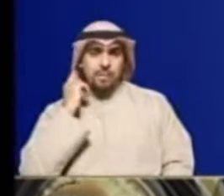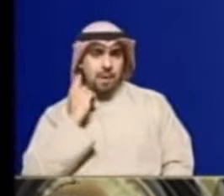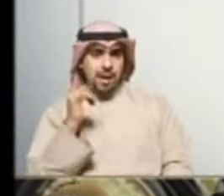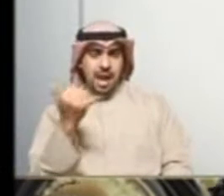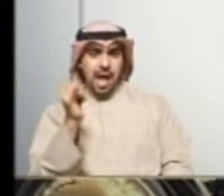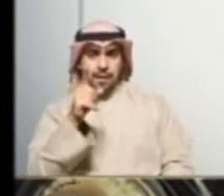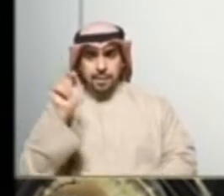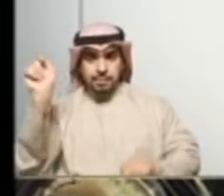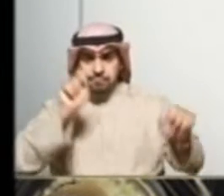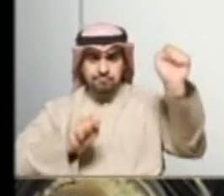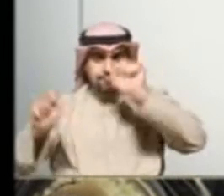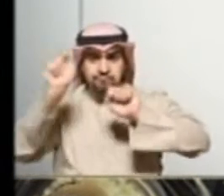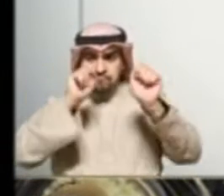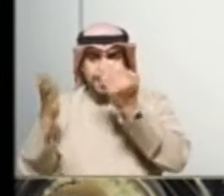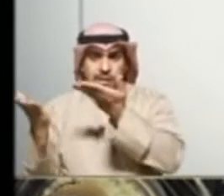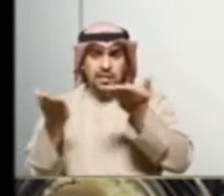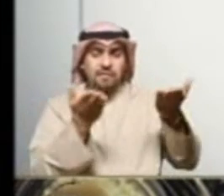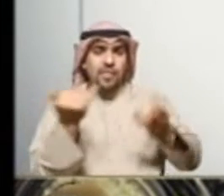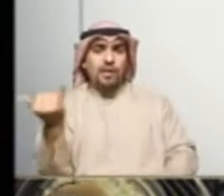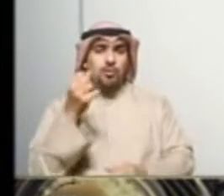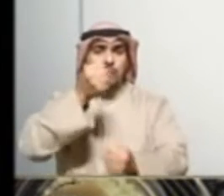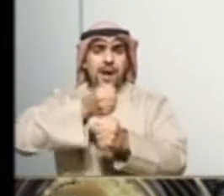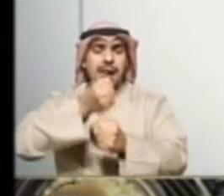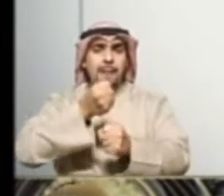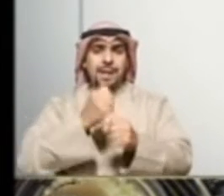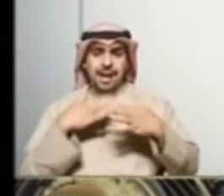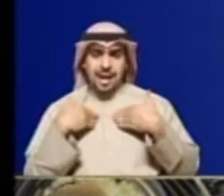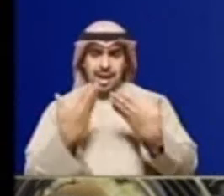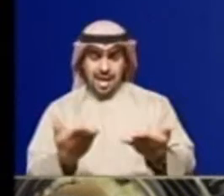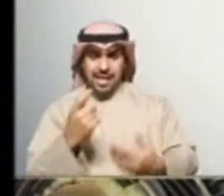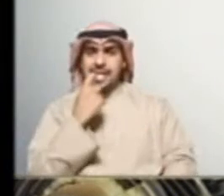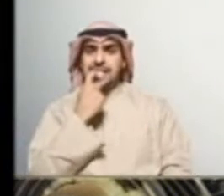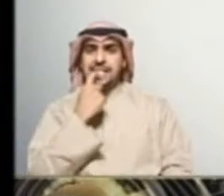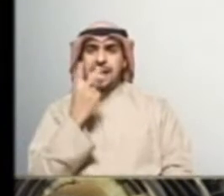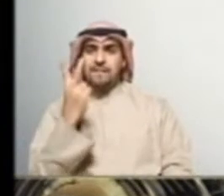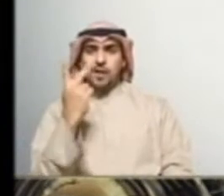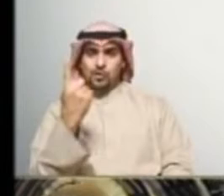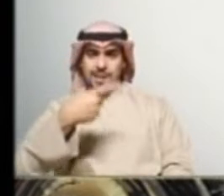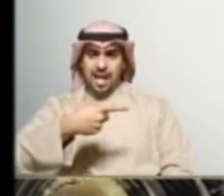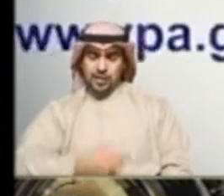للشباب ضمن فعاليات الكويت عاصمة الشباب العربي 2017.